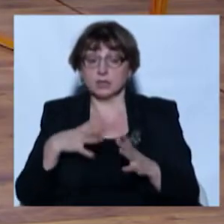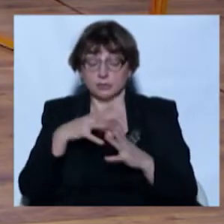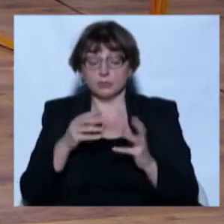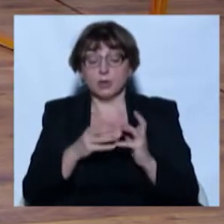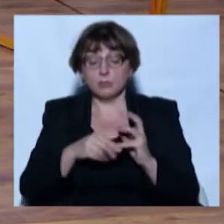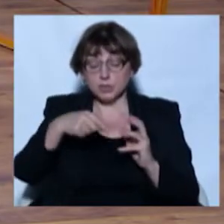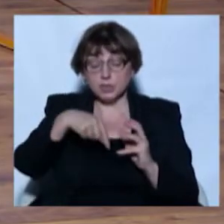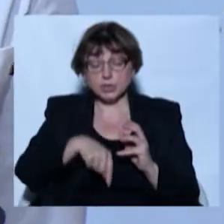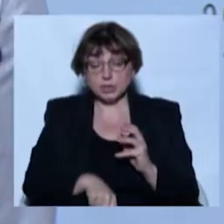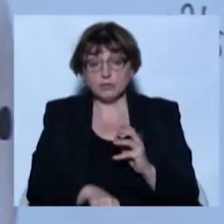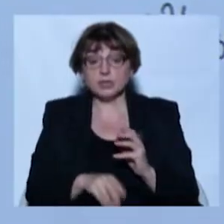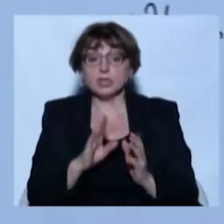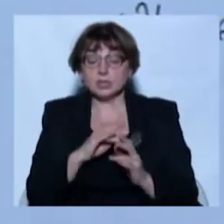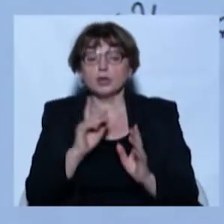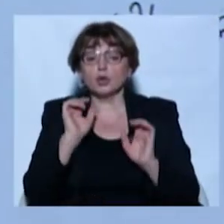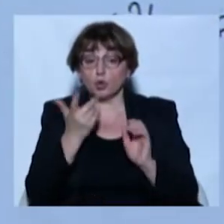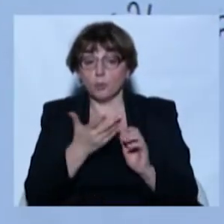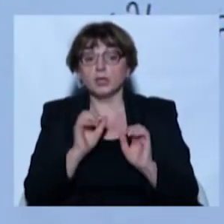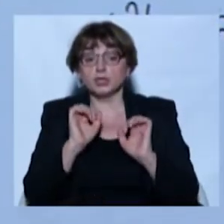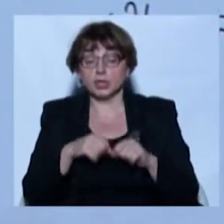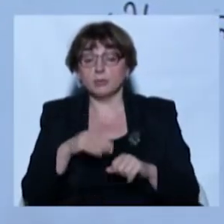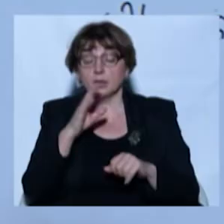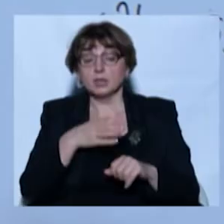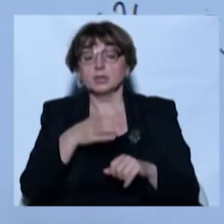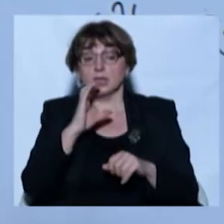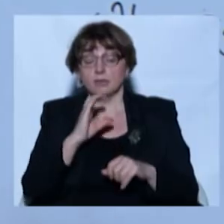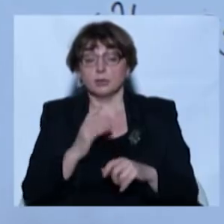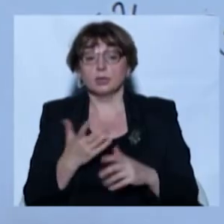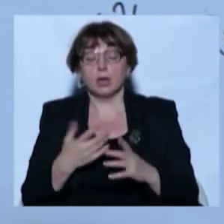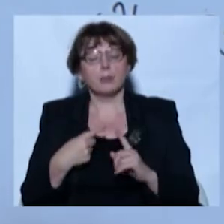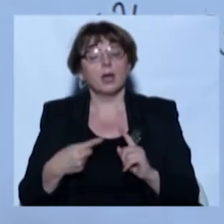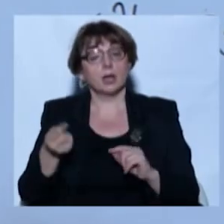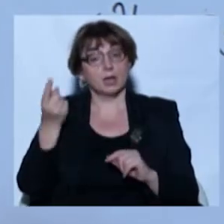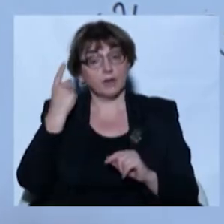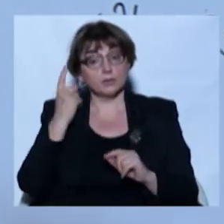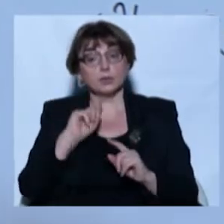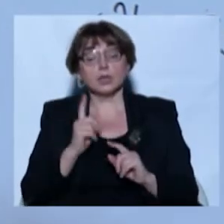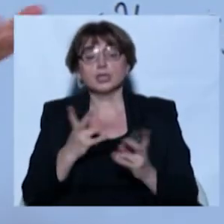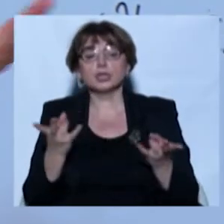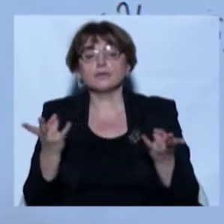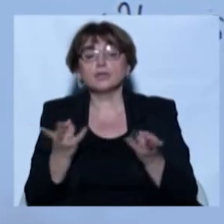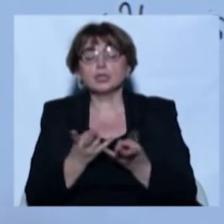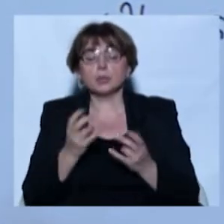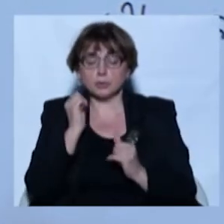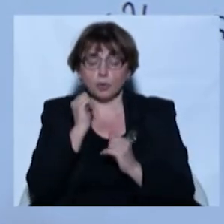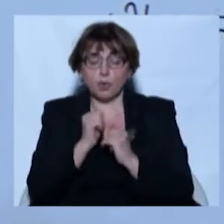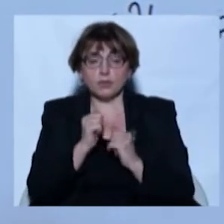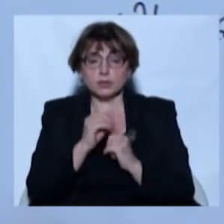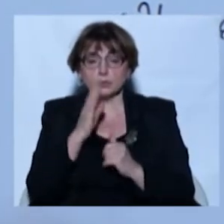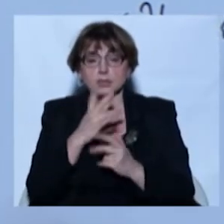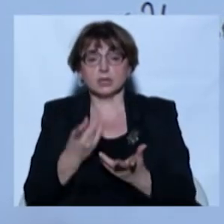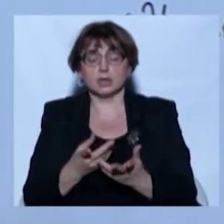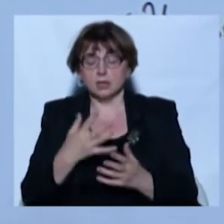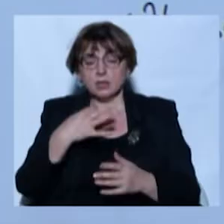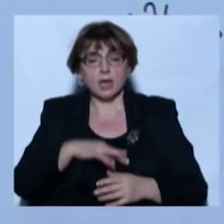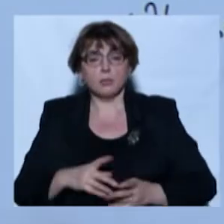რომლებიც სასმელად ბარგა. მოდით ახლა გავიხსენოთ ჩვენ რაში გვჭირდება ყოველდღიურად წყალი, რაში